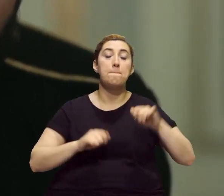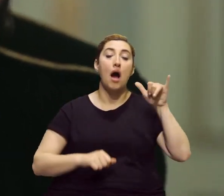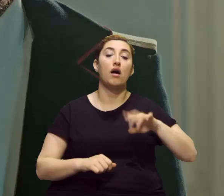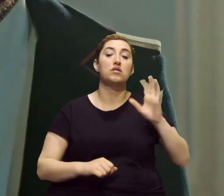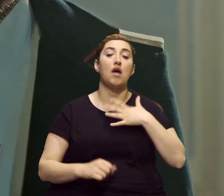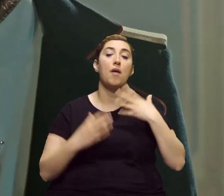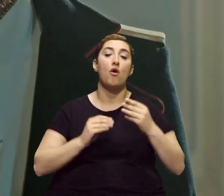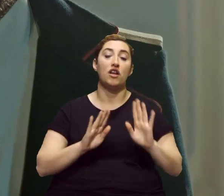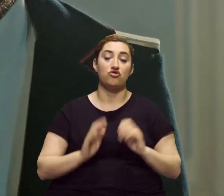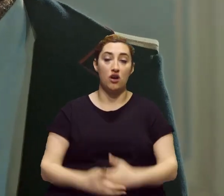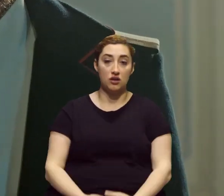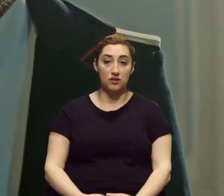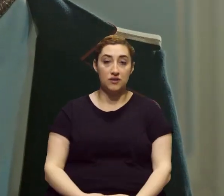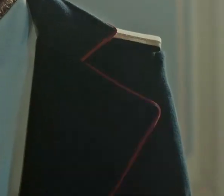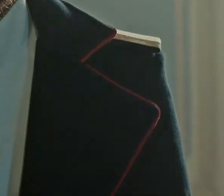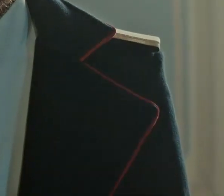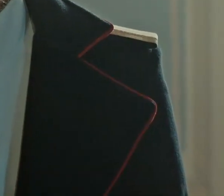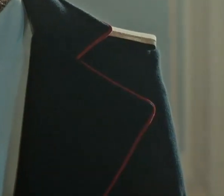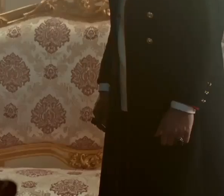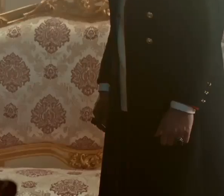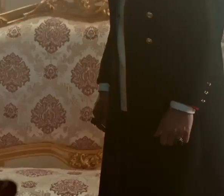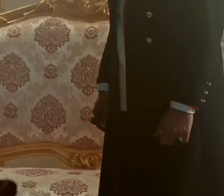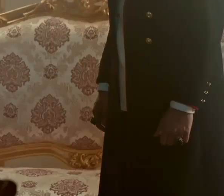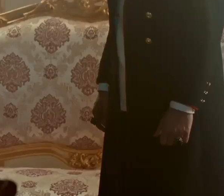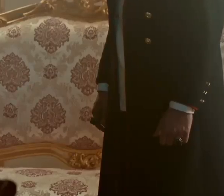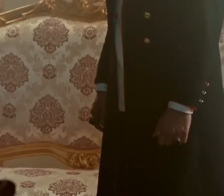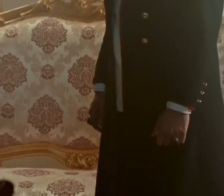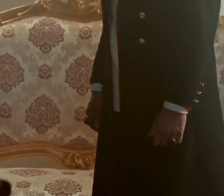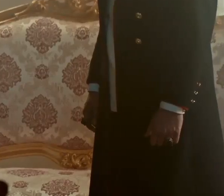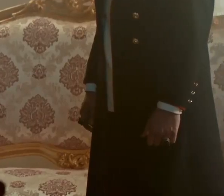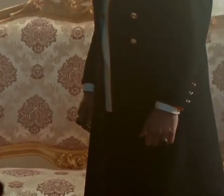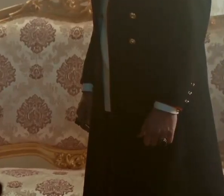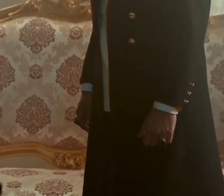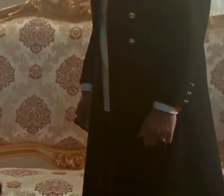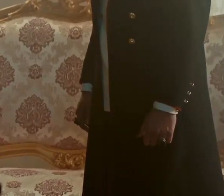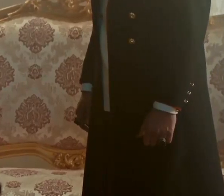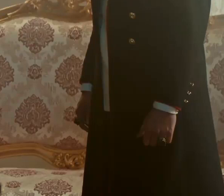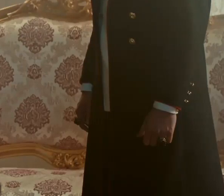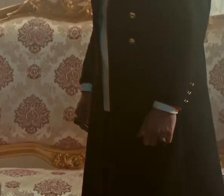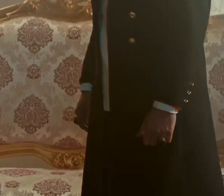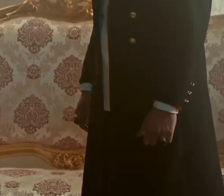olacaklar. Sultan huzurdan ayrılması için yavere başıyla işaret etti.